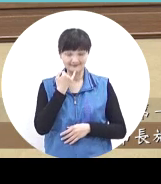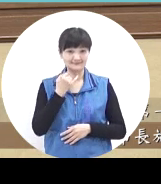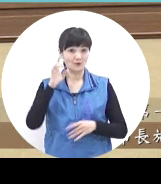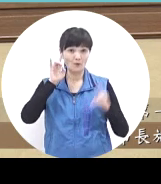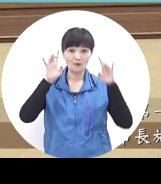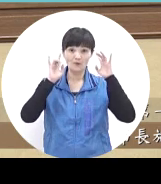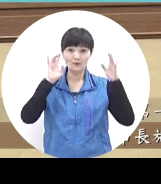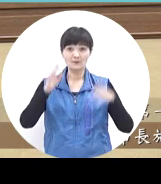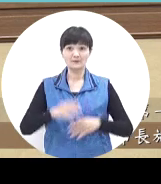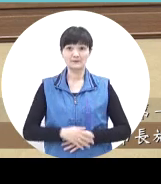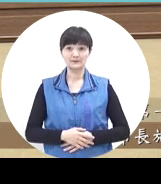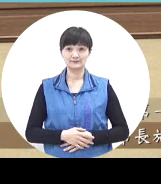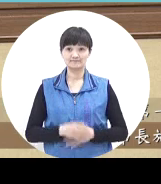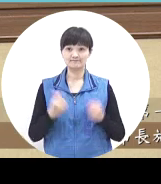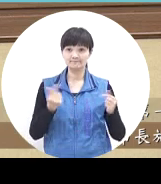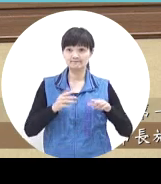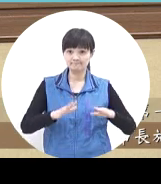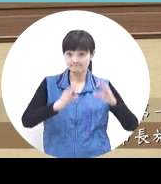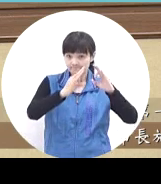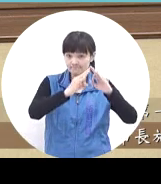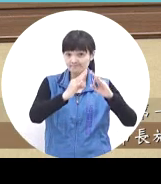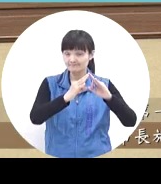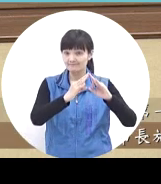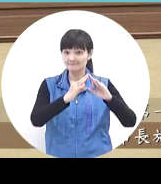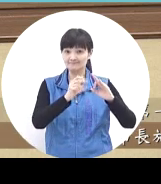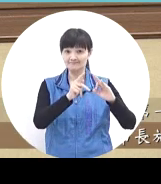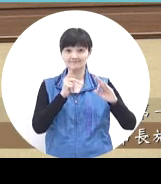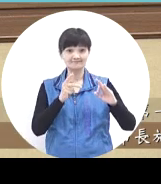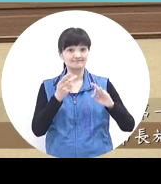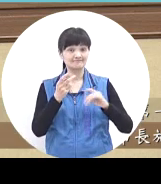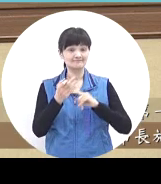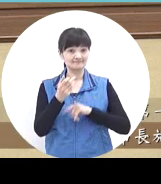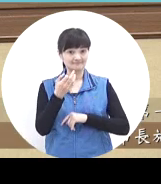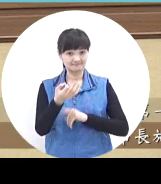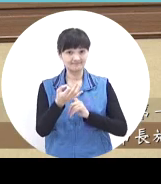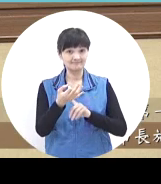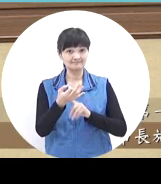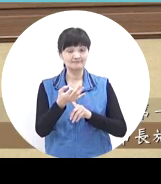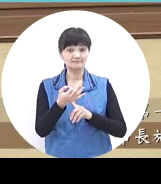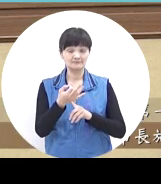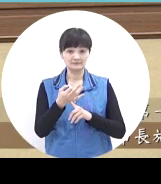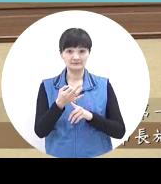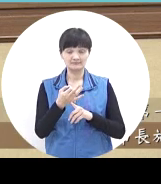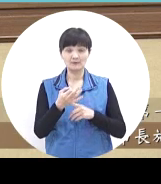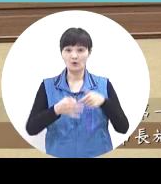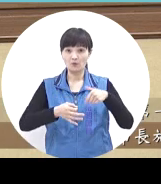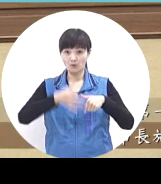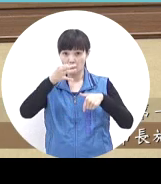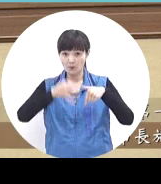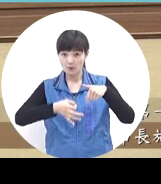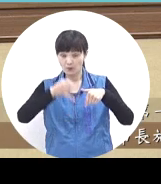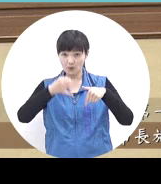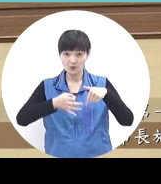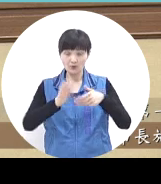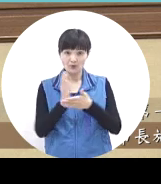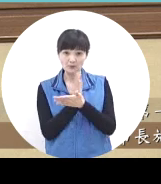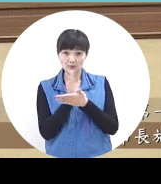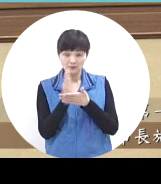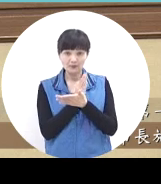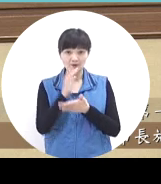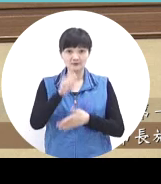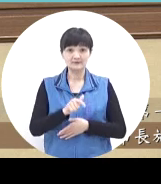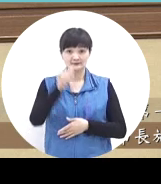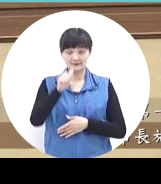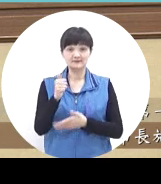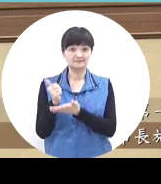北的容仪代金在今年3月上路，也纳入估价师工会的协检速度，加速审议